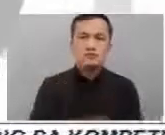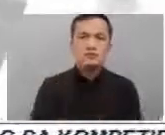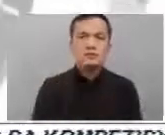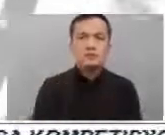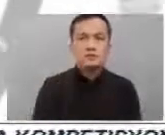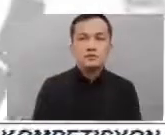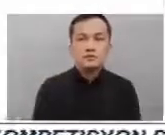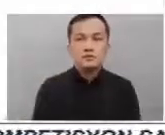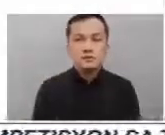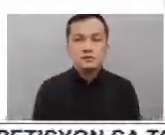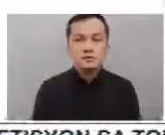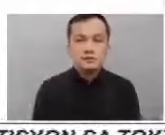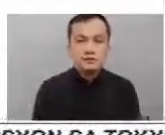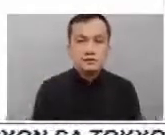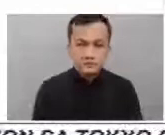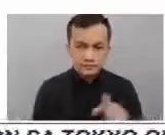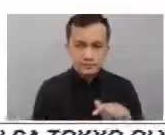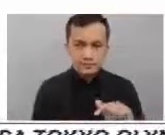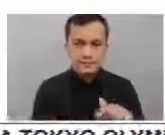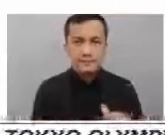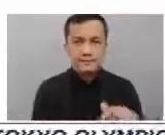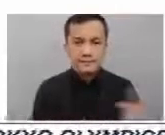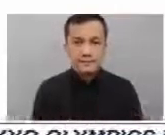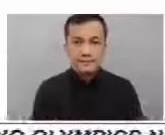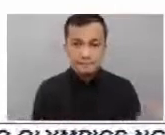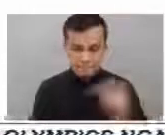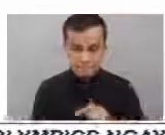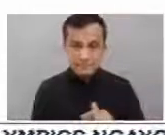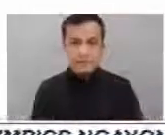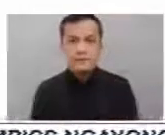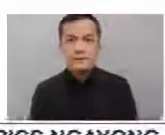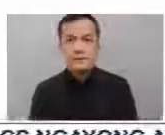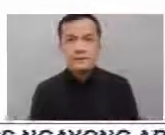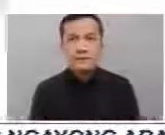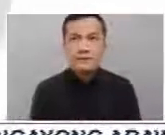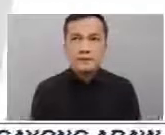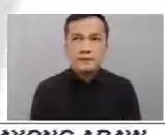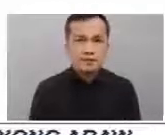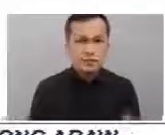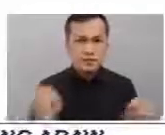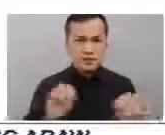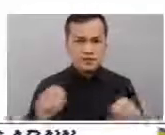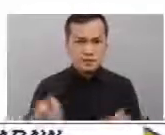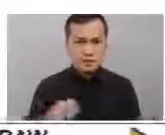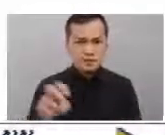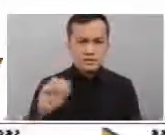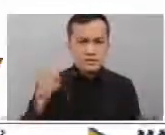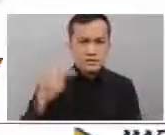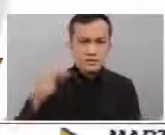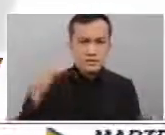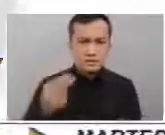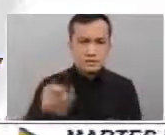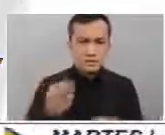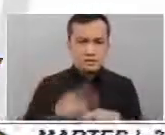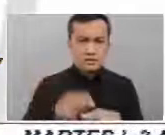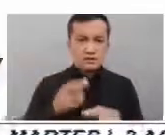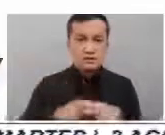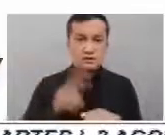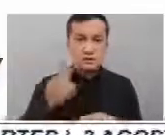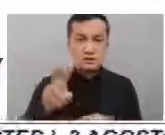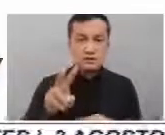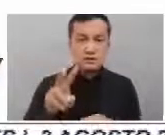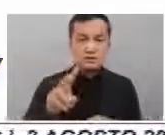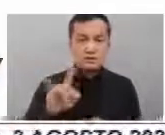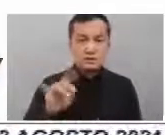178 ang na-detect na variant of concern sa riyon kung saan 48 ang Alpha variant, 128 ang Beta variant